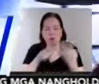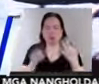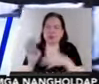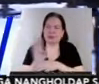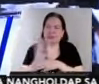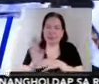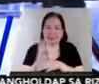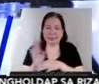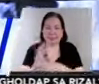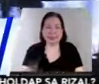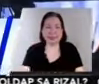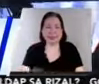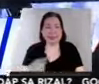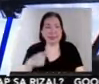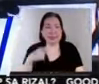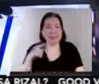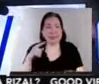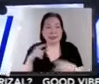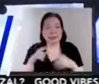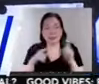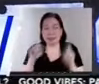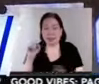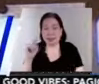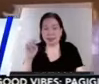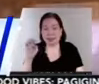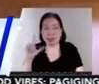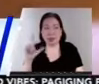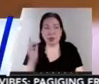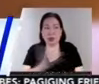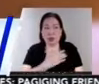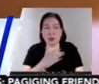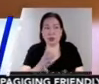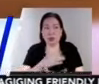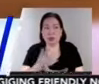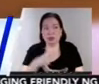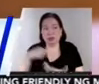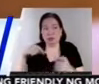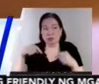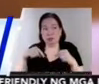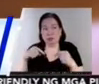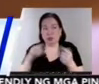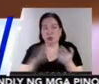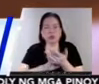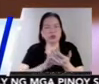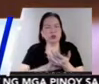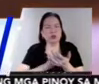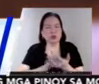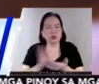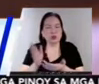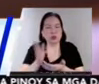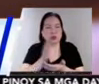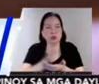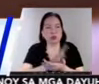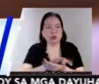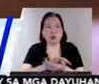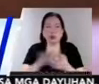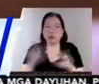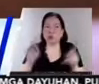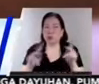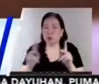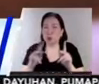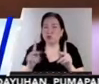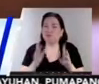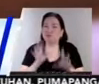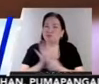ngayon sa concert series na We Play Here School Tour, kung saan mainit ang pagtanggap sa kanya ng fans, lalo